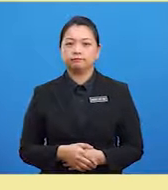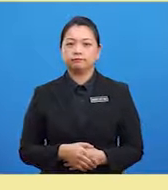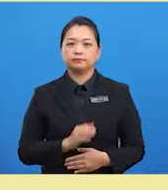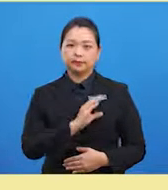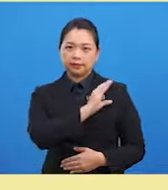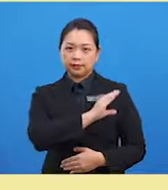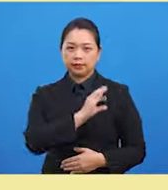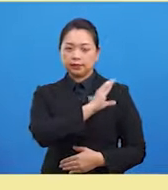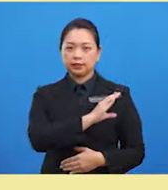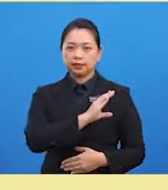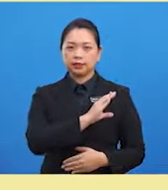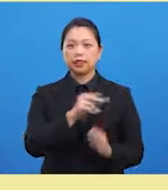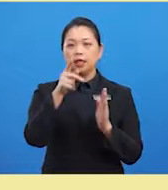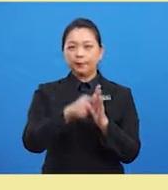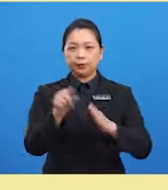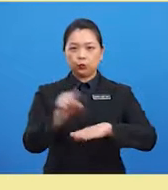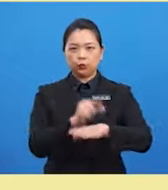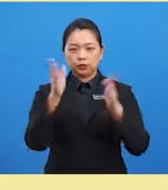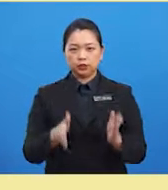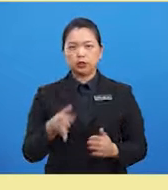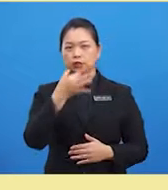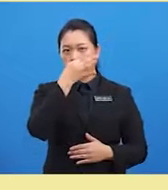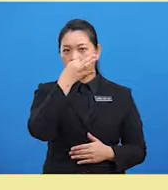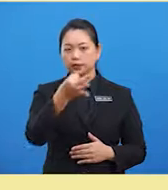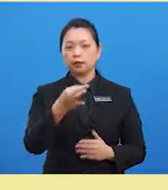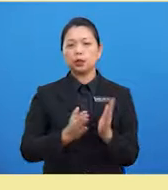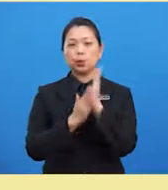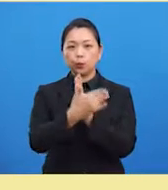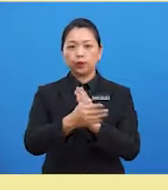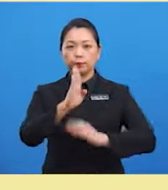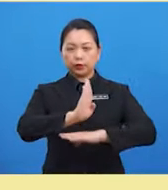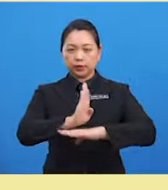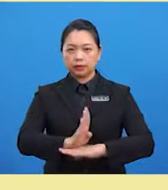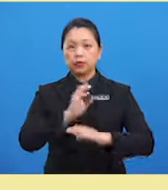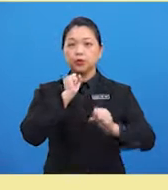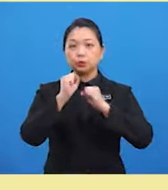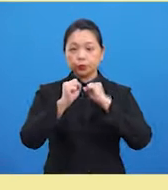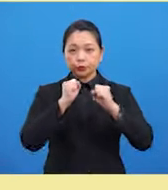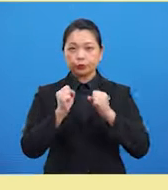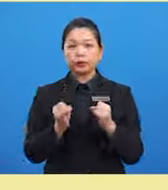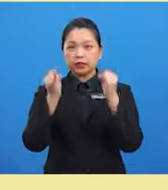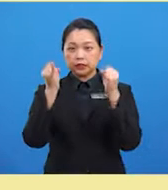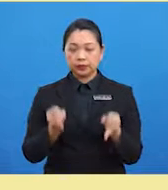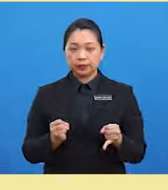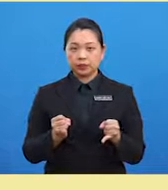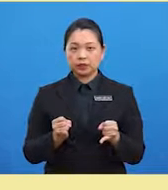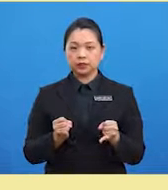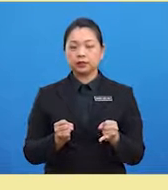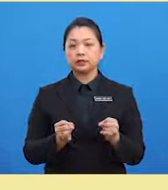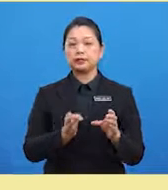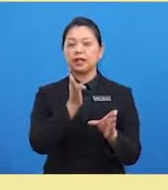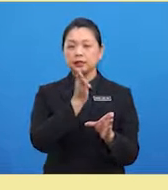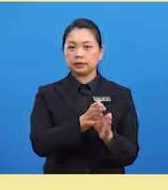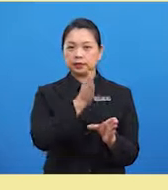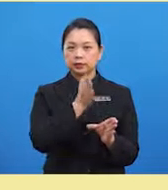Ciri-ciri pengguna dipengaruhi oleh budaya, sosial, individu,